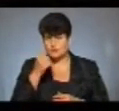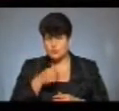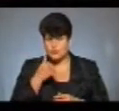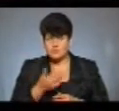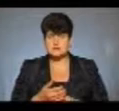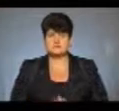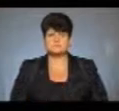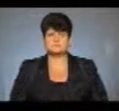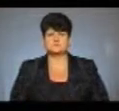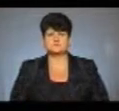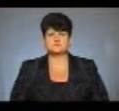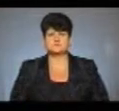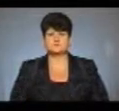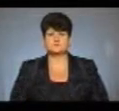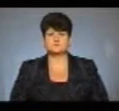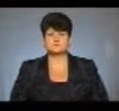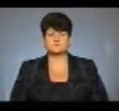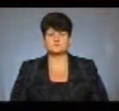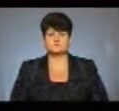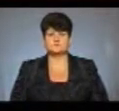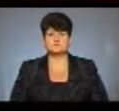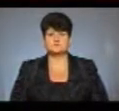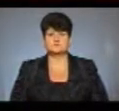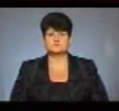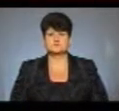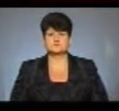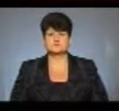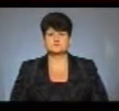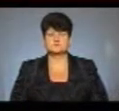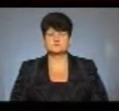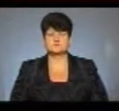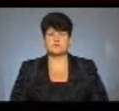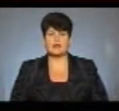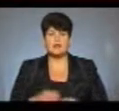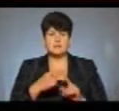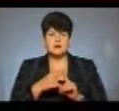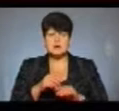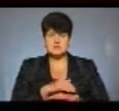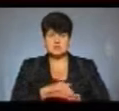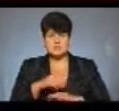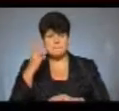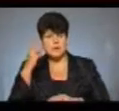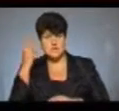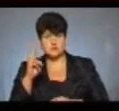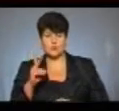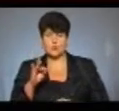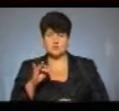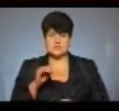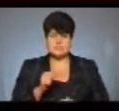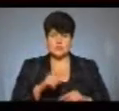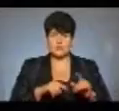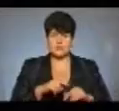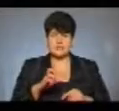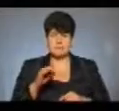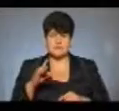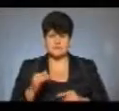Ярошенко, Марта Журавель. Новини на Суспільному. Тернопіль. На перехресті вулиць Хмельницького, Крушельницької і родини